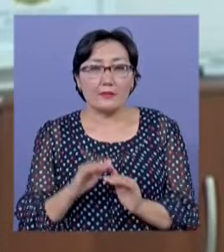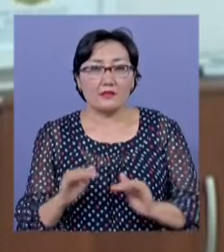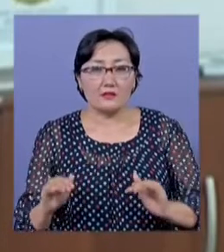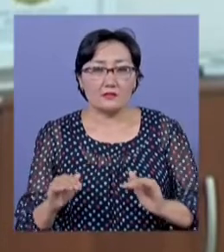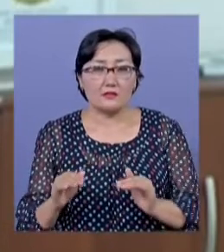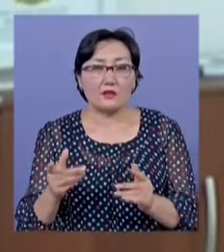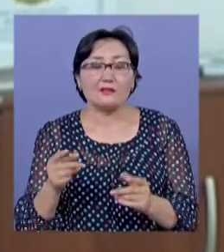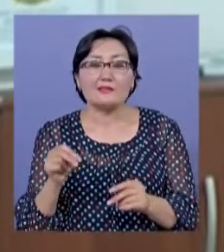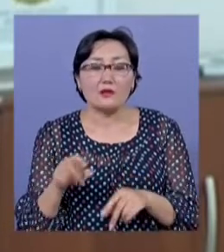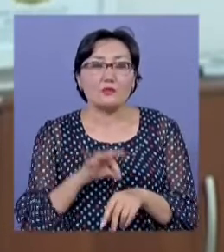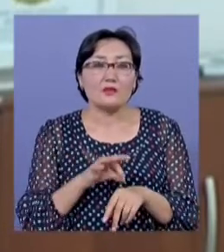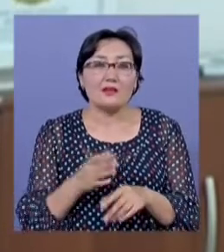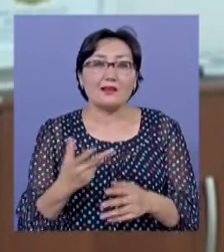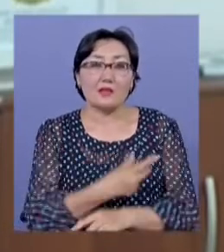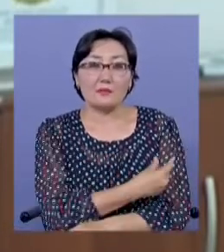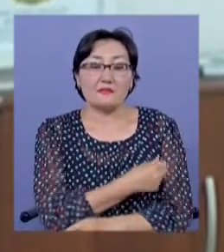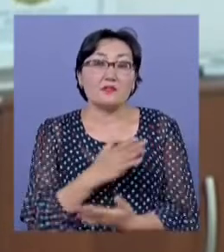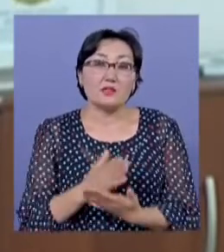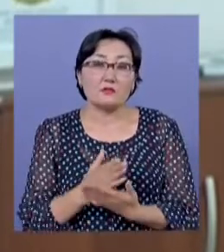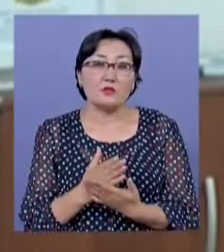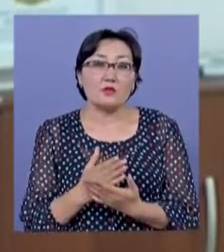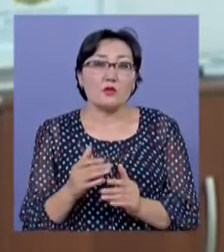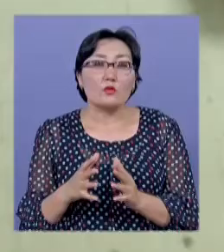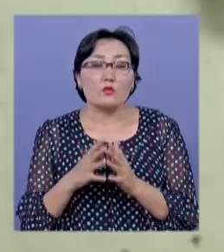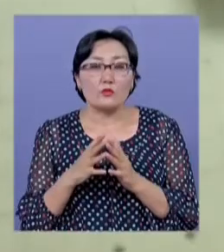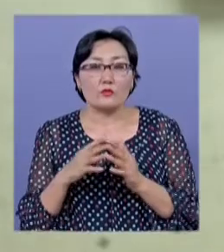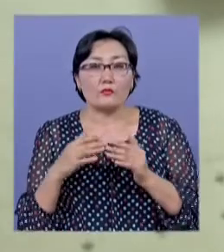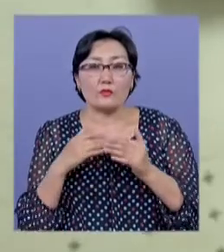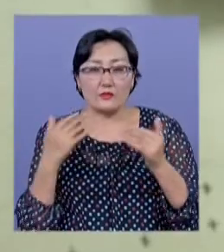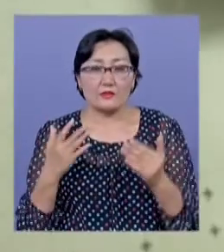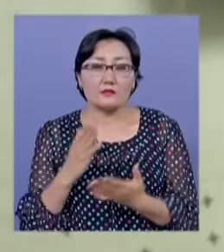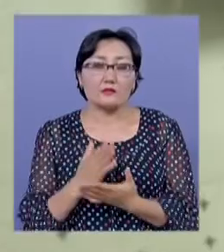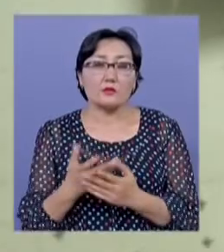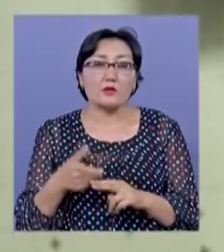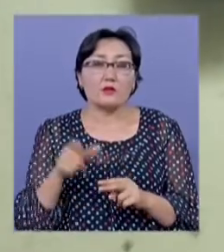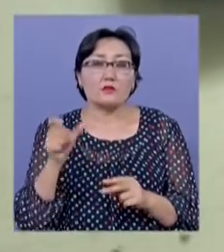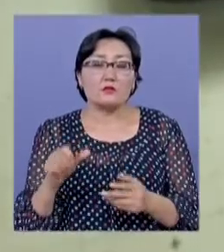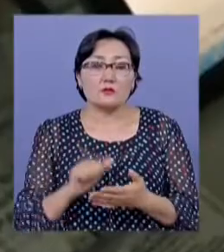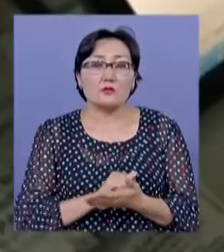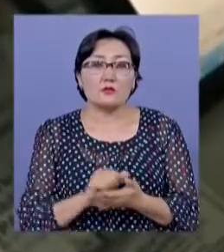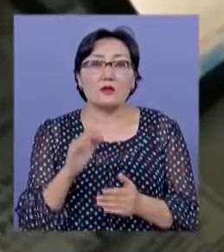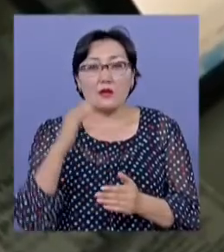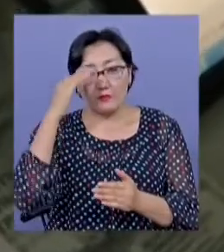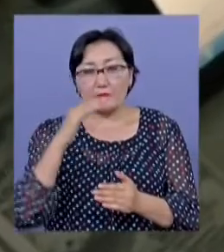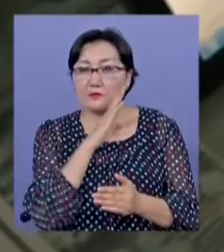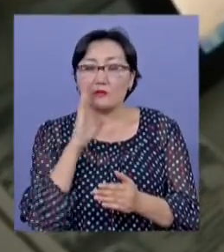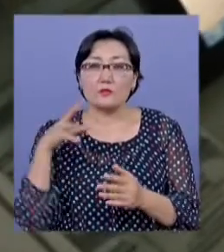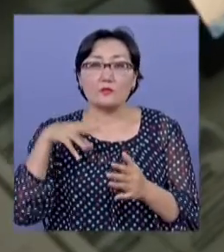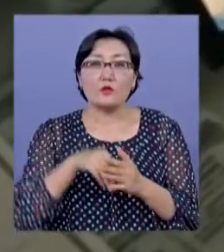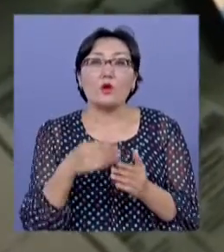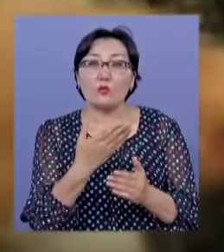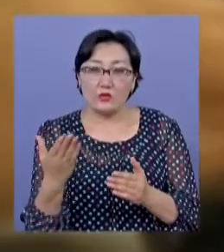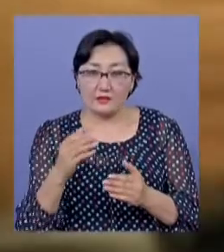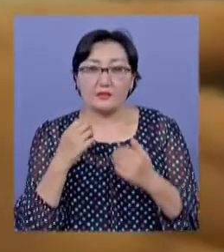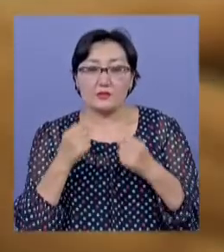немен ауырады, олардың мысалы қандай прививкалары бар, сол мәліметті көбейткіміз келіп тұр мысалға. Бұдан бөлек азаматтар төлқұжатына ата-анасында қосып, олардың денсаулығын қадағалай